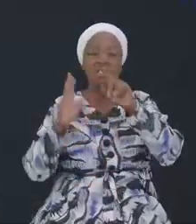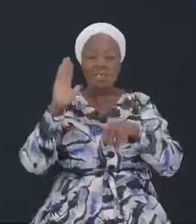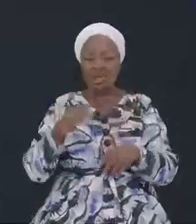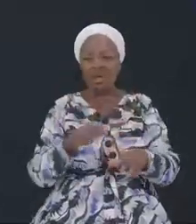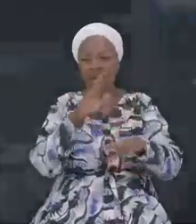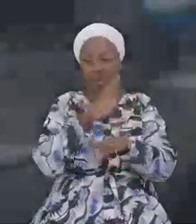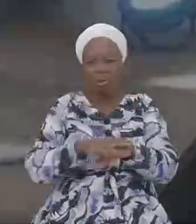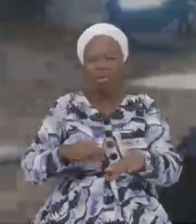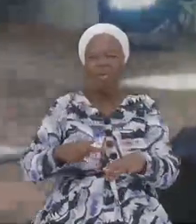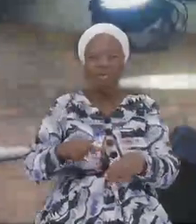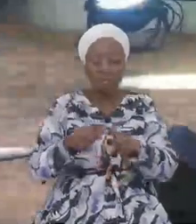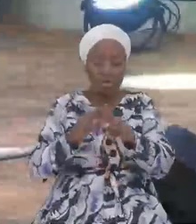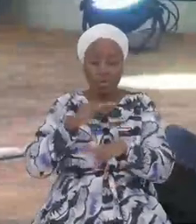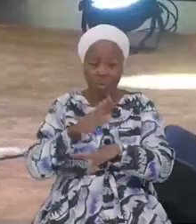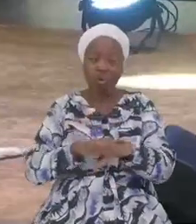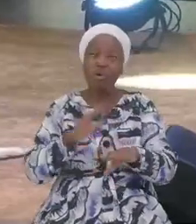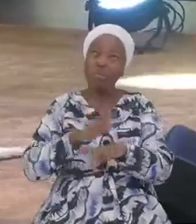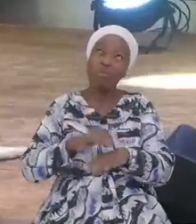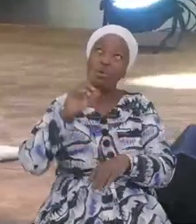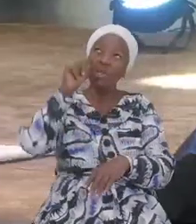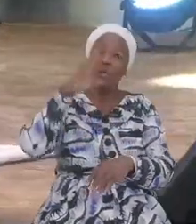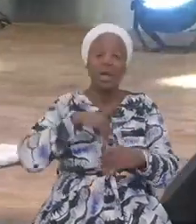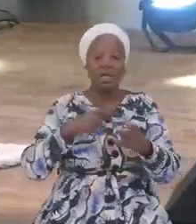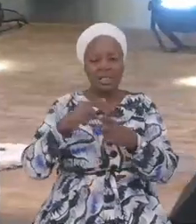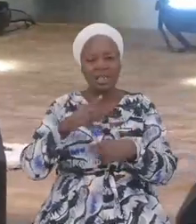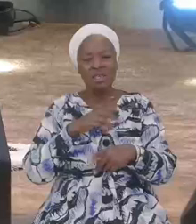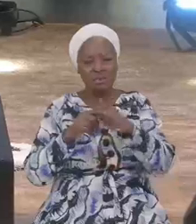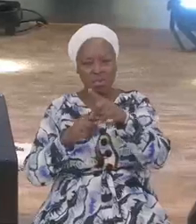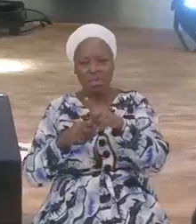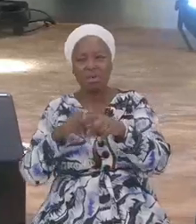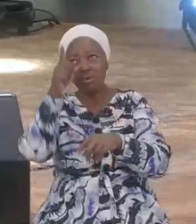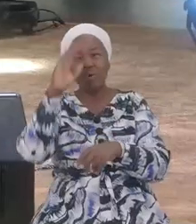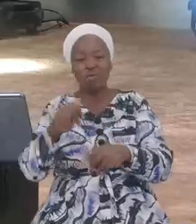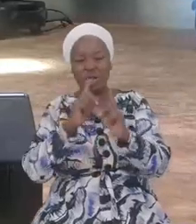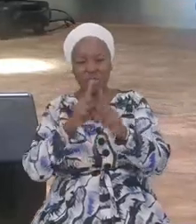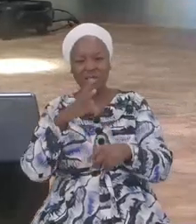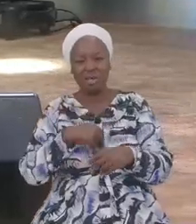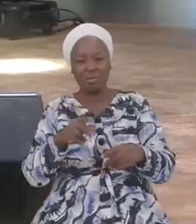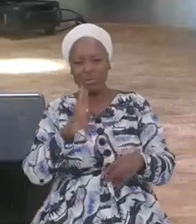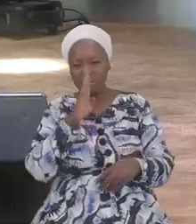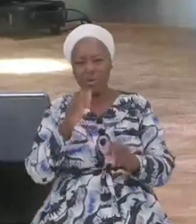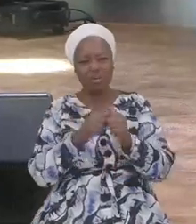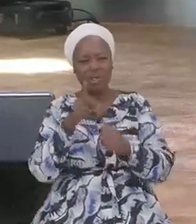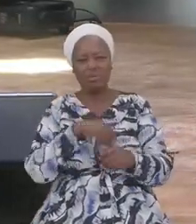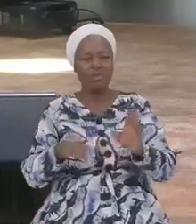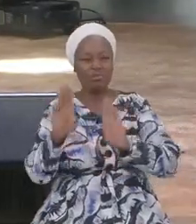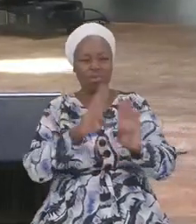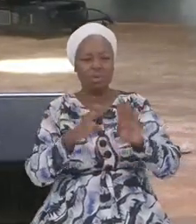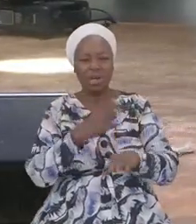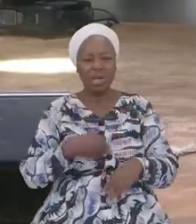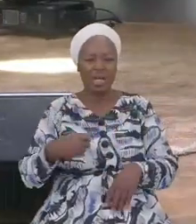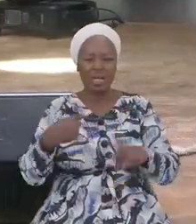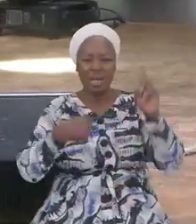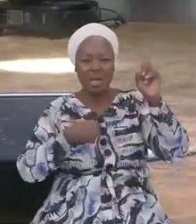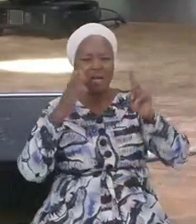m'invoquera. Et je lui répondrai. Je serai avec lui dans la détresse. Je le